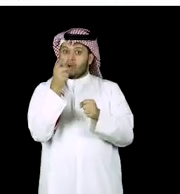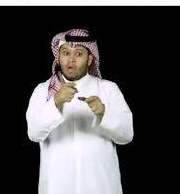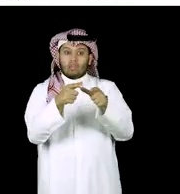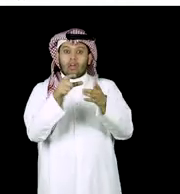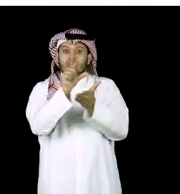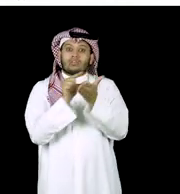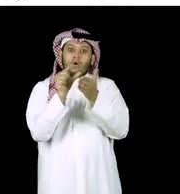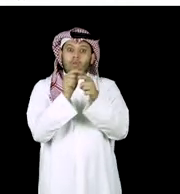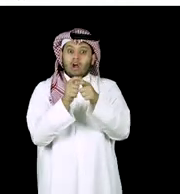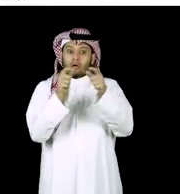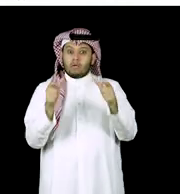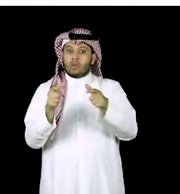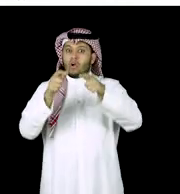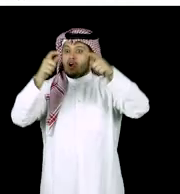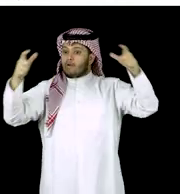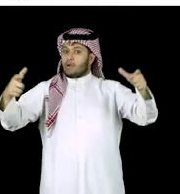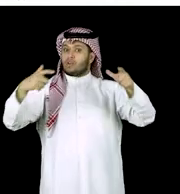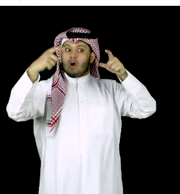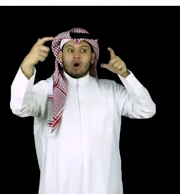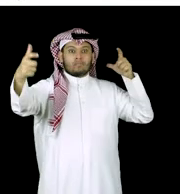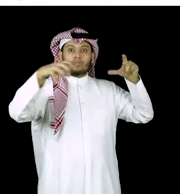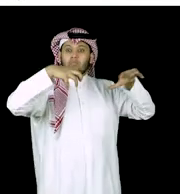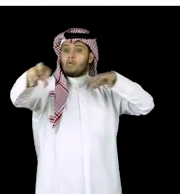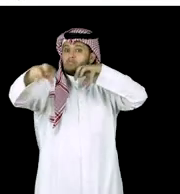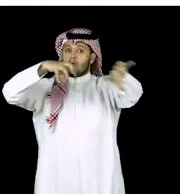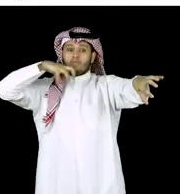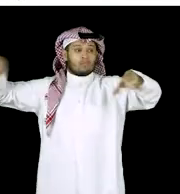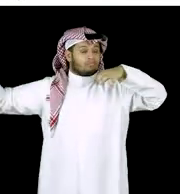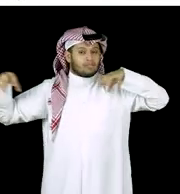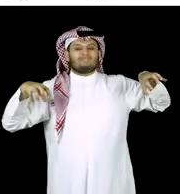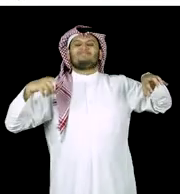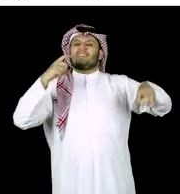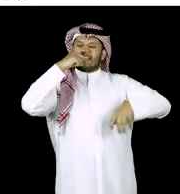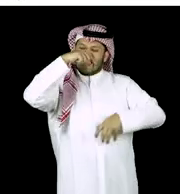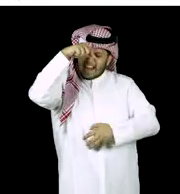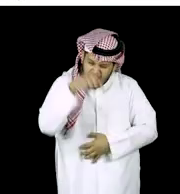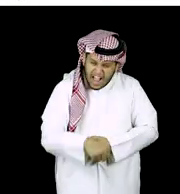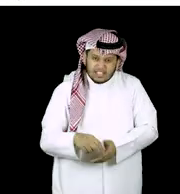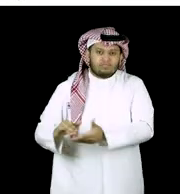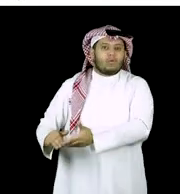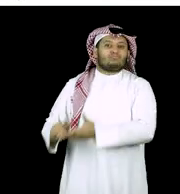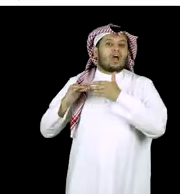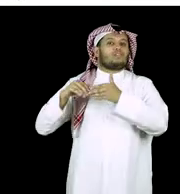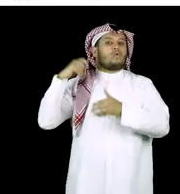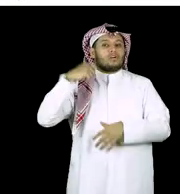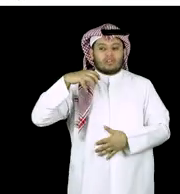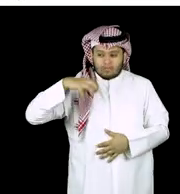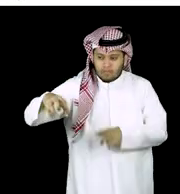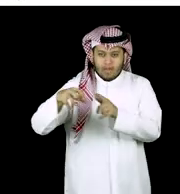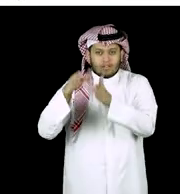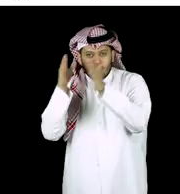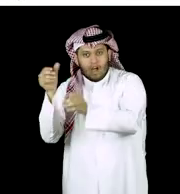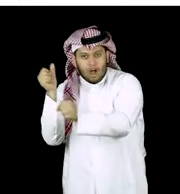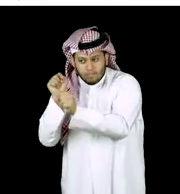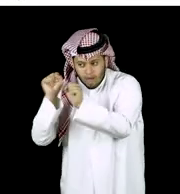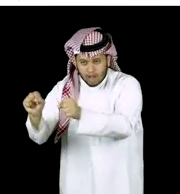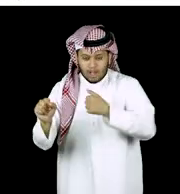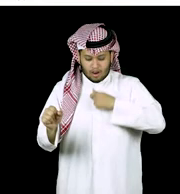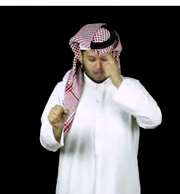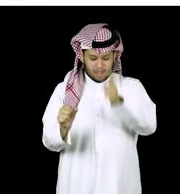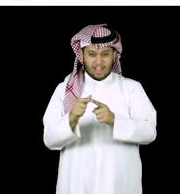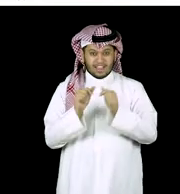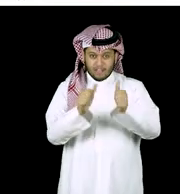رقعة الدولة وتعدد وظائفها، وجب أن يكون معه من يعينه في وظيفته التنفيذية